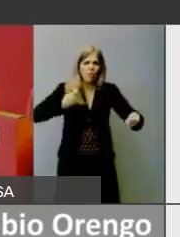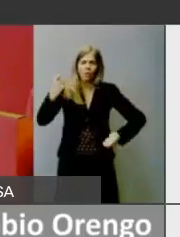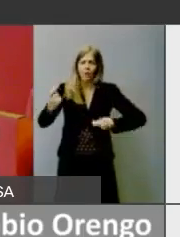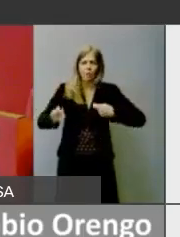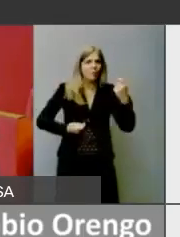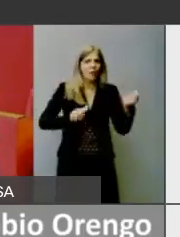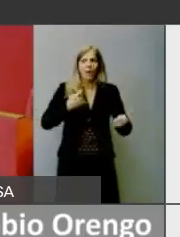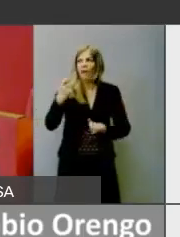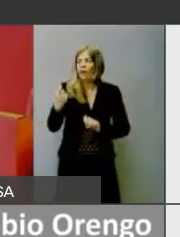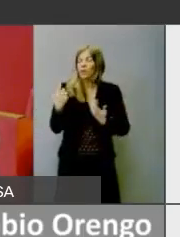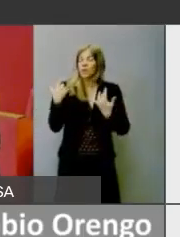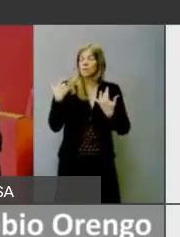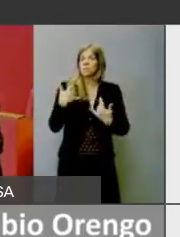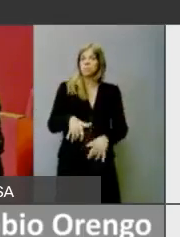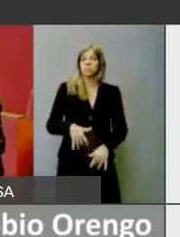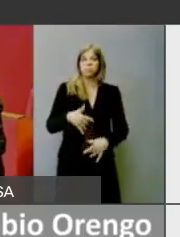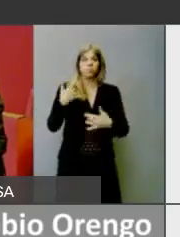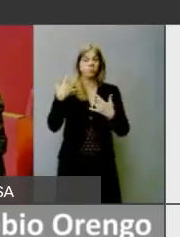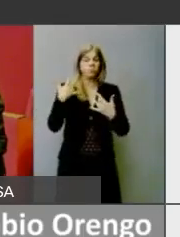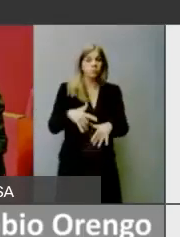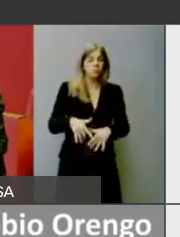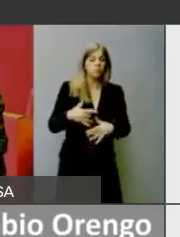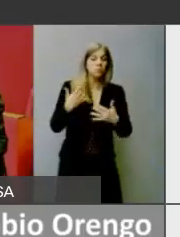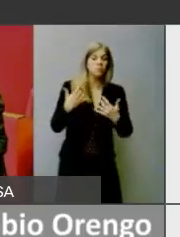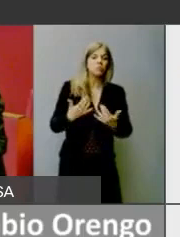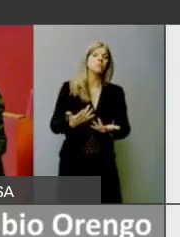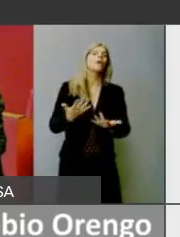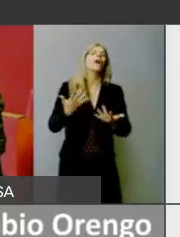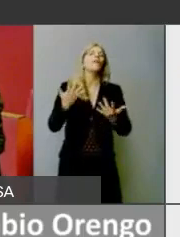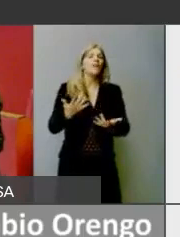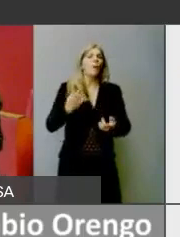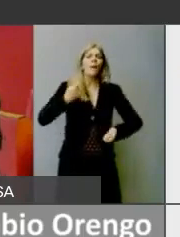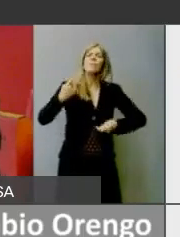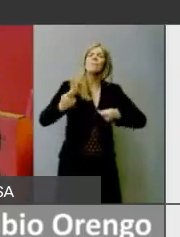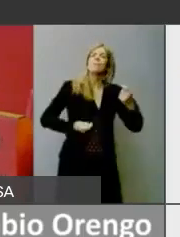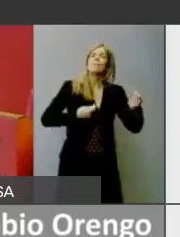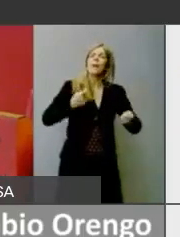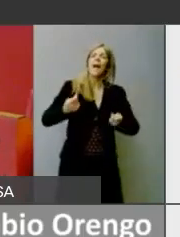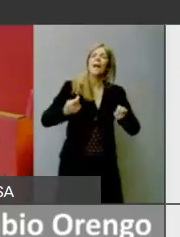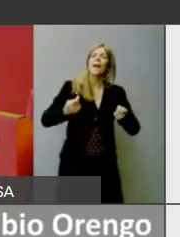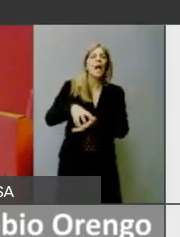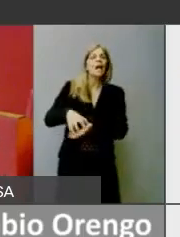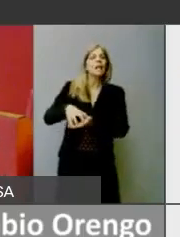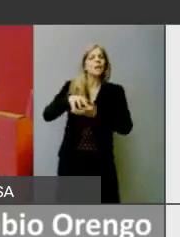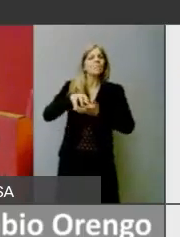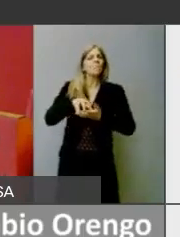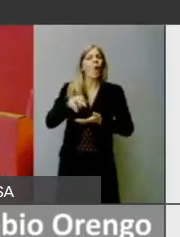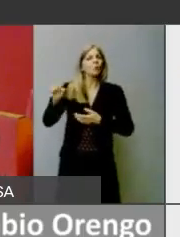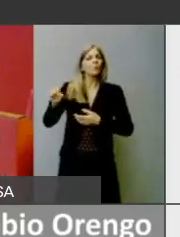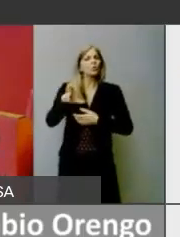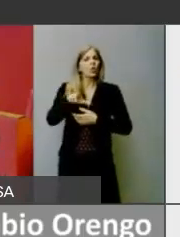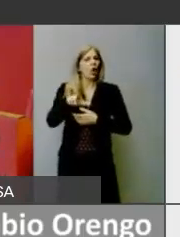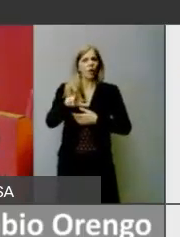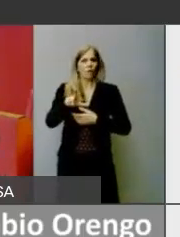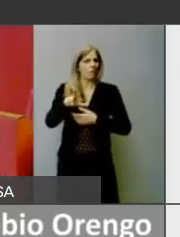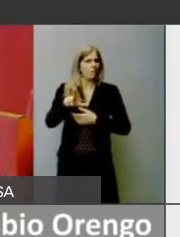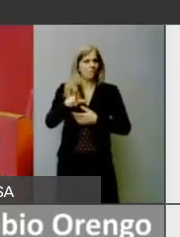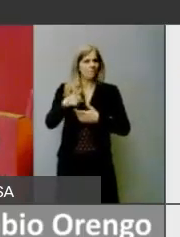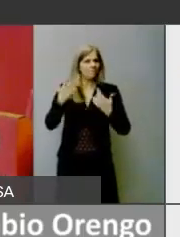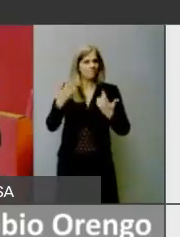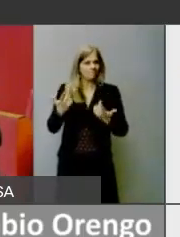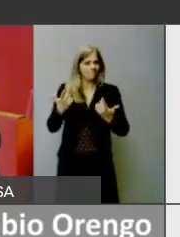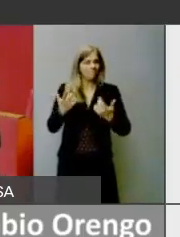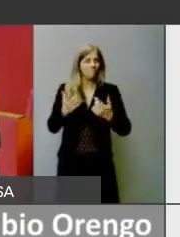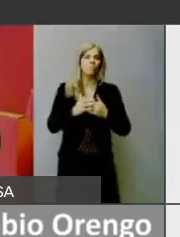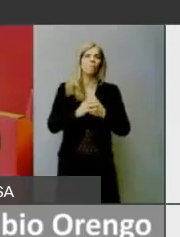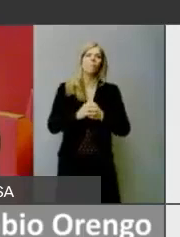che spesso e volentieri non sono tutte, diciamo, passate e a carico del Servizio Sanitario Nazionale. E